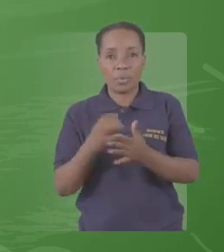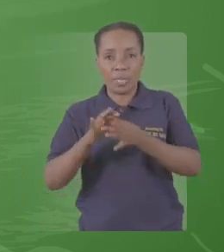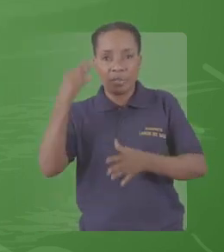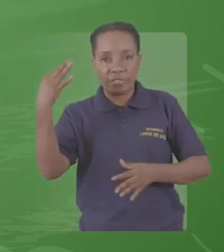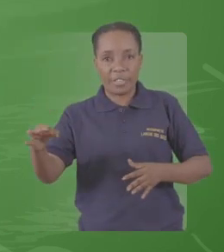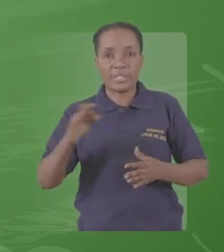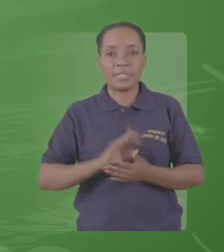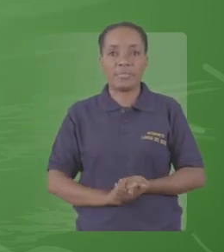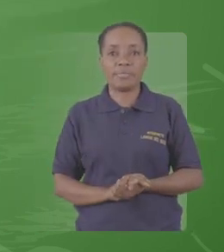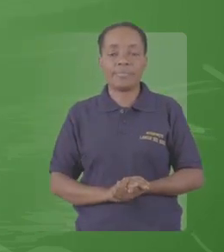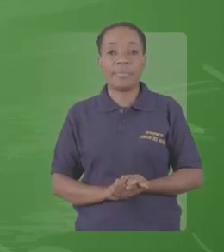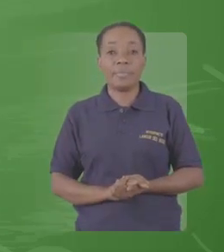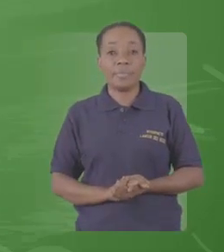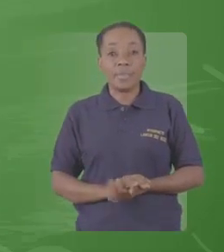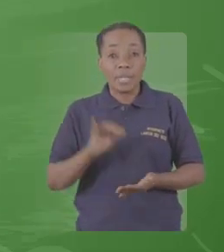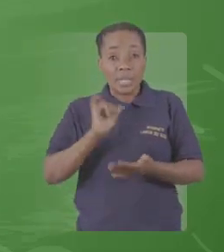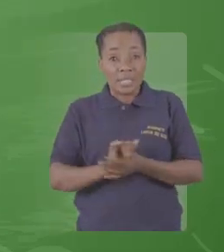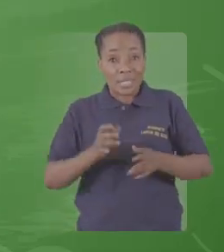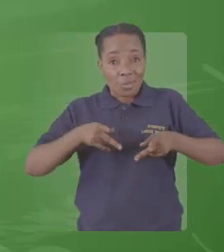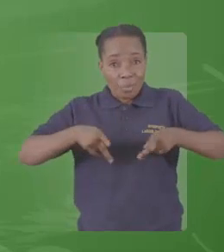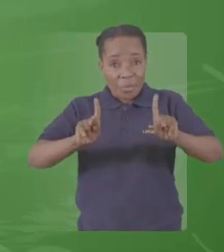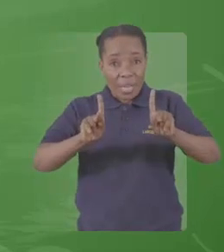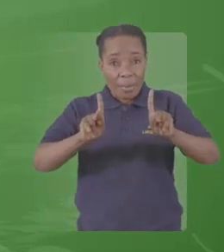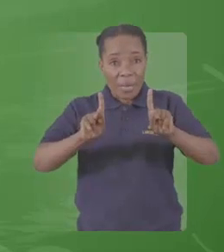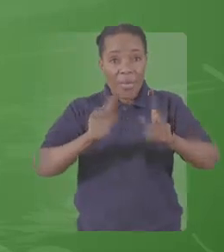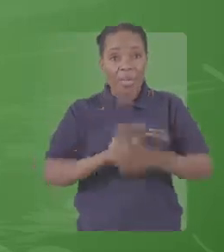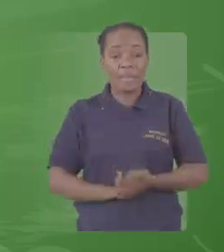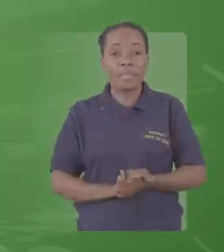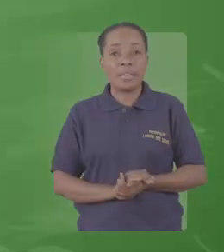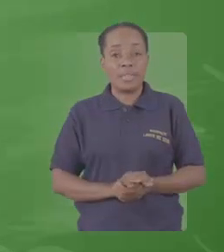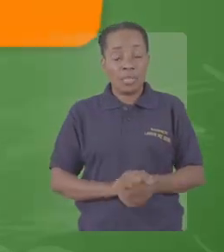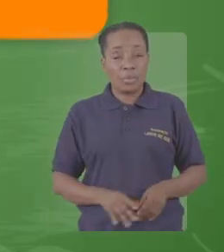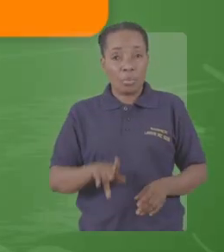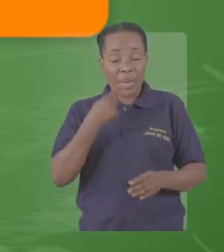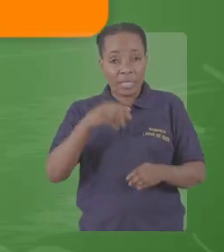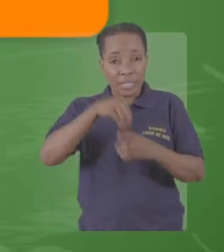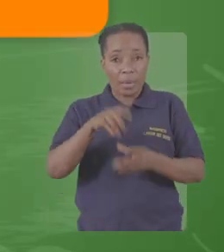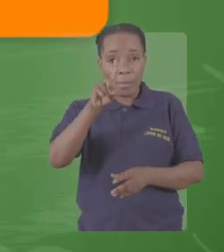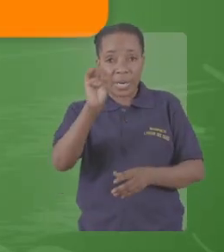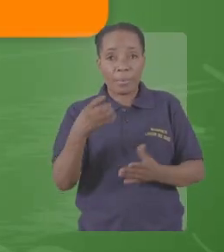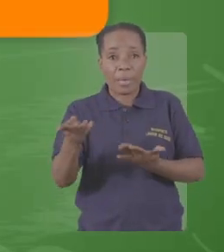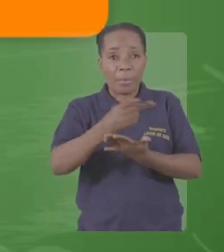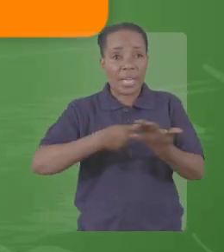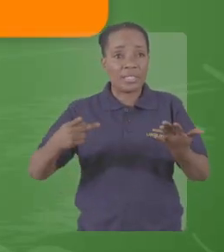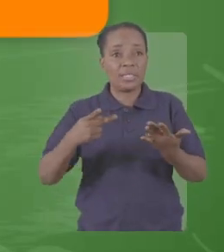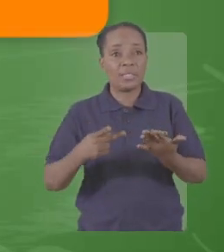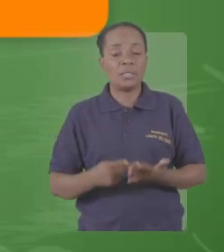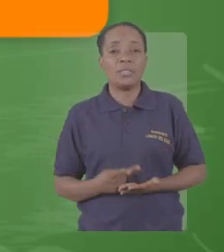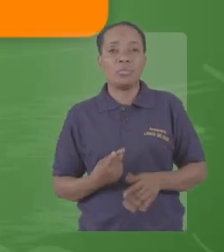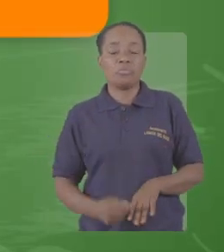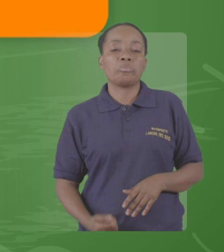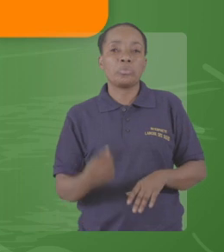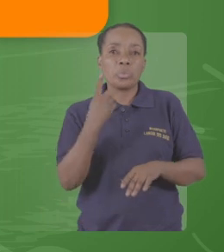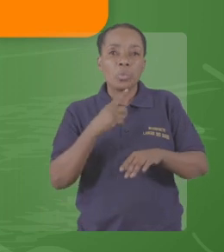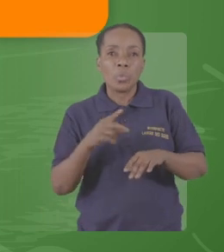Cela nous amène à montrer dans une première partie un cadre